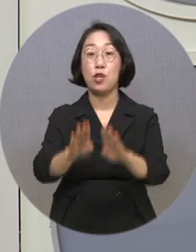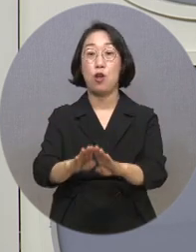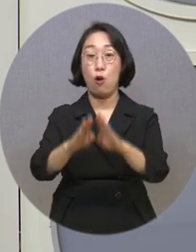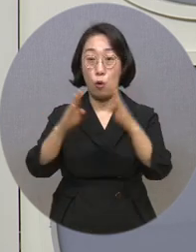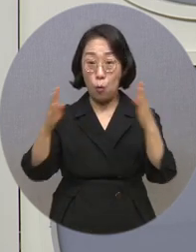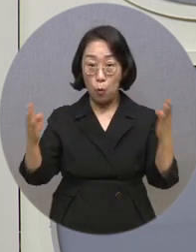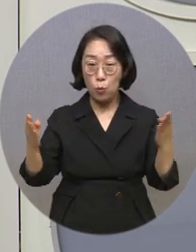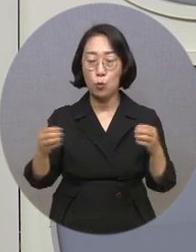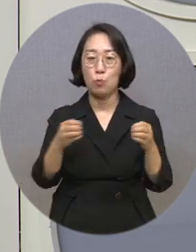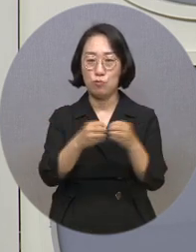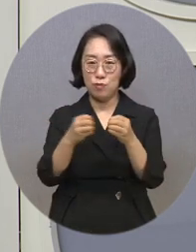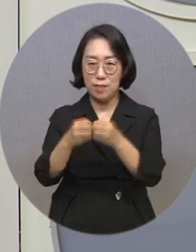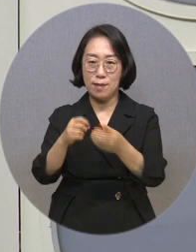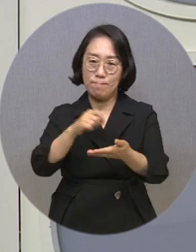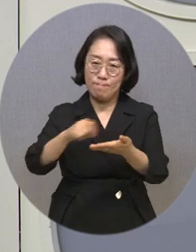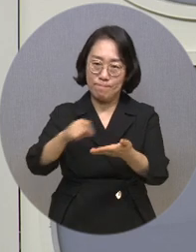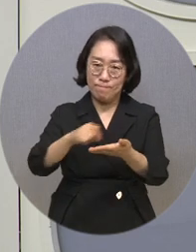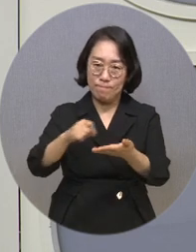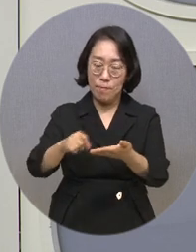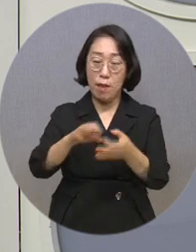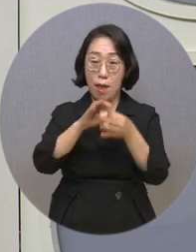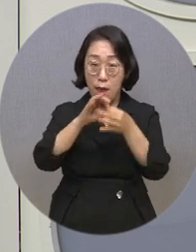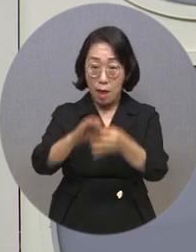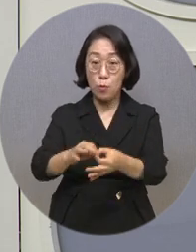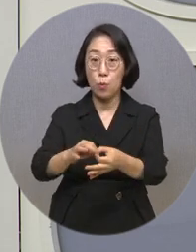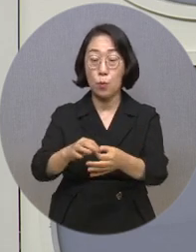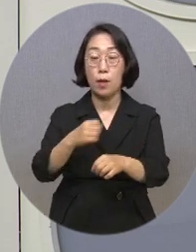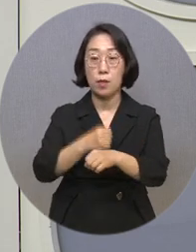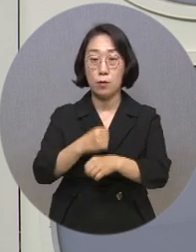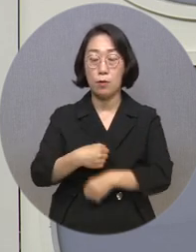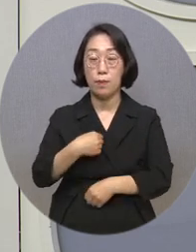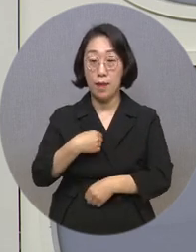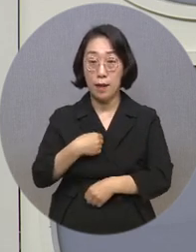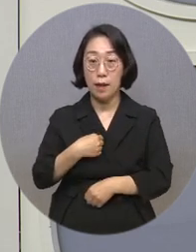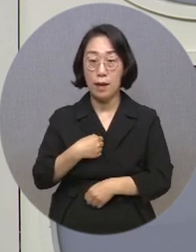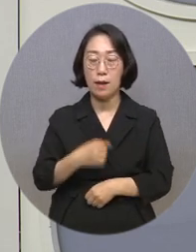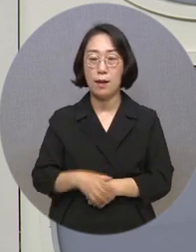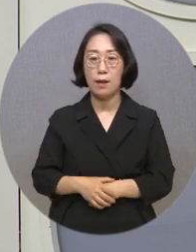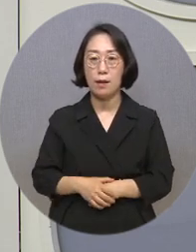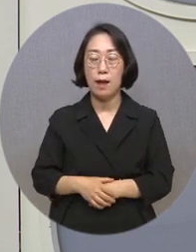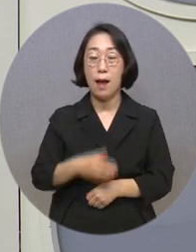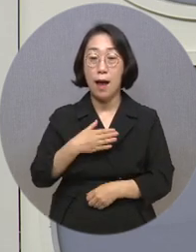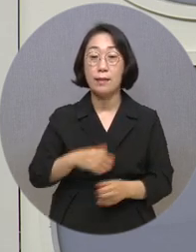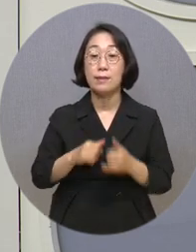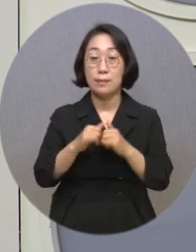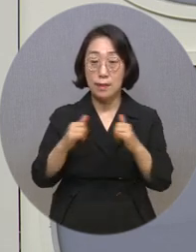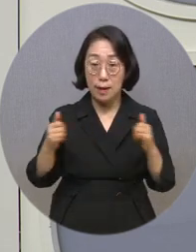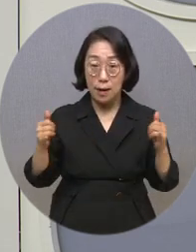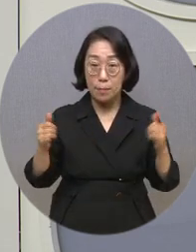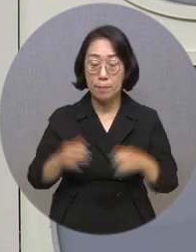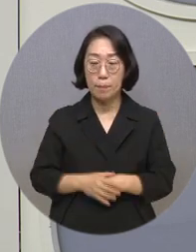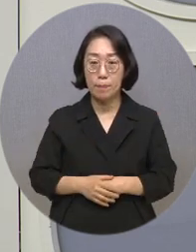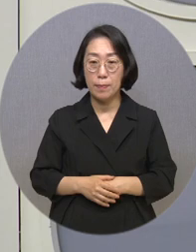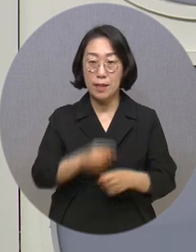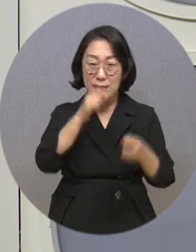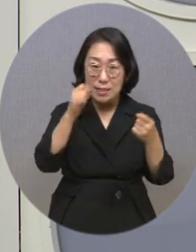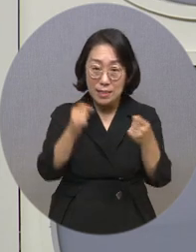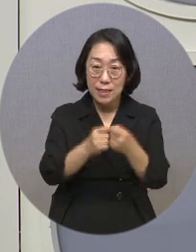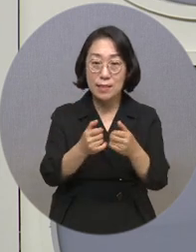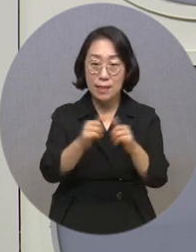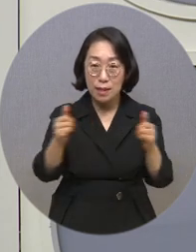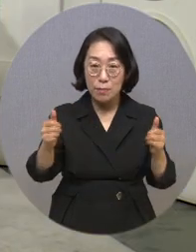계속 써가지고 그동안 이제 제가 같이 잘 알고 계셨던 지인들